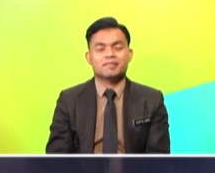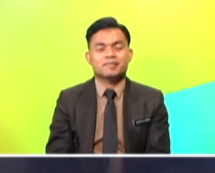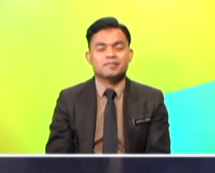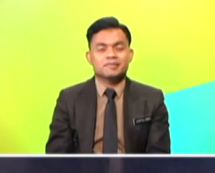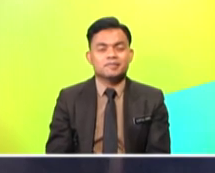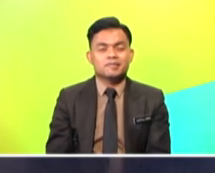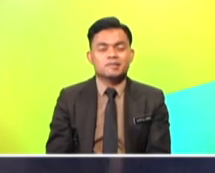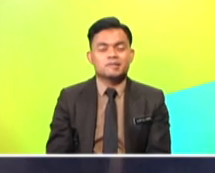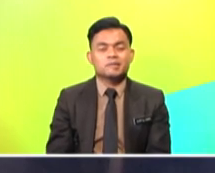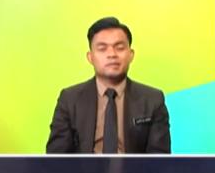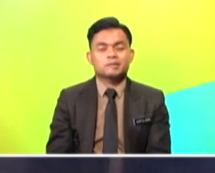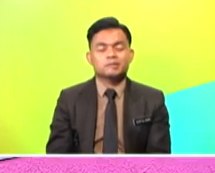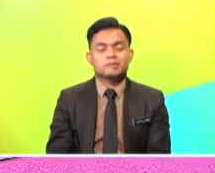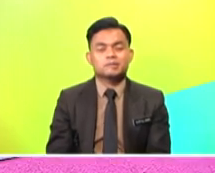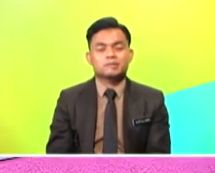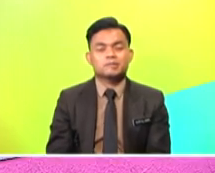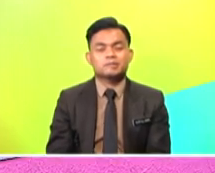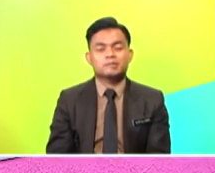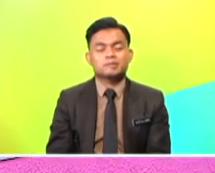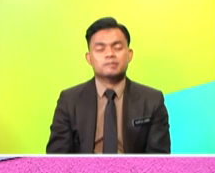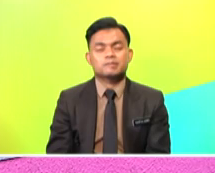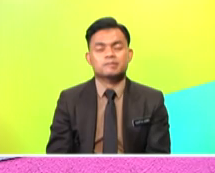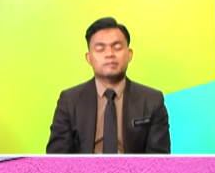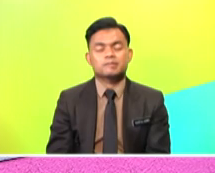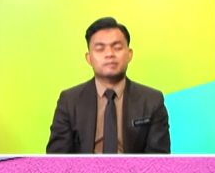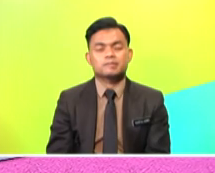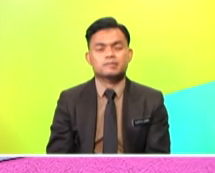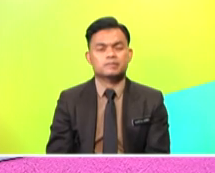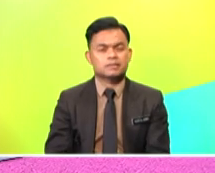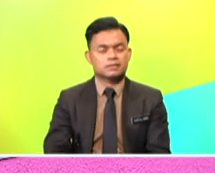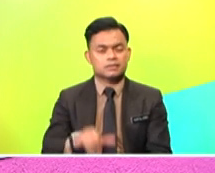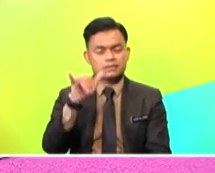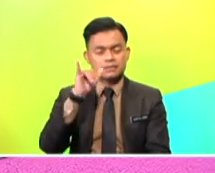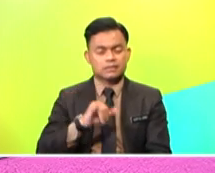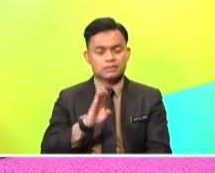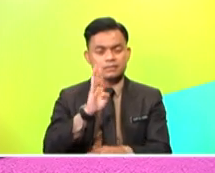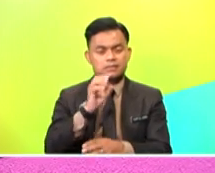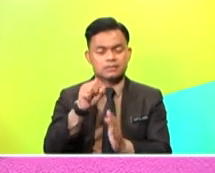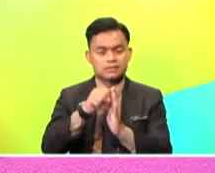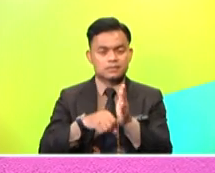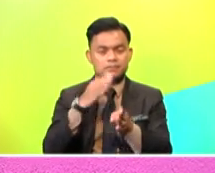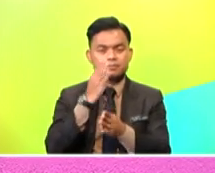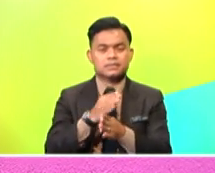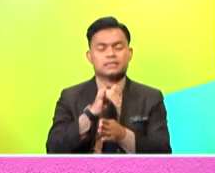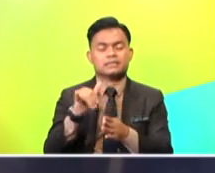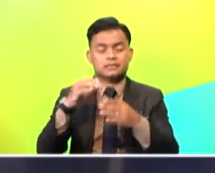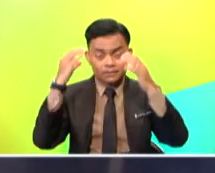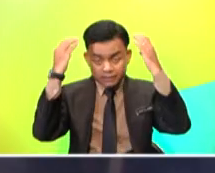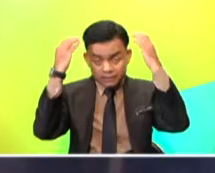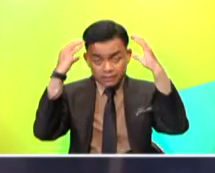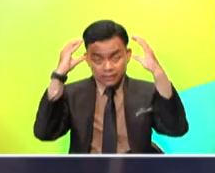Okey. Fan, sebenarnya cikgu nak ajar murid-murid dan Ifan bahagian